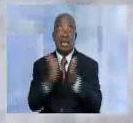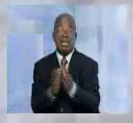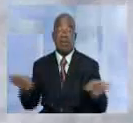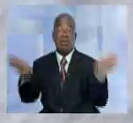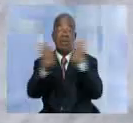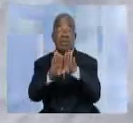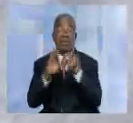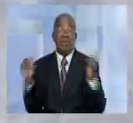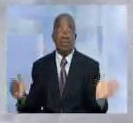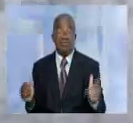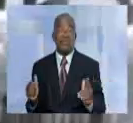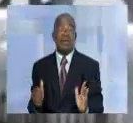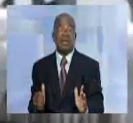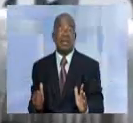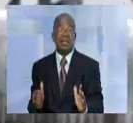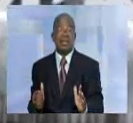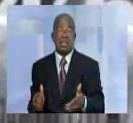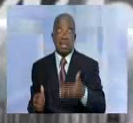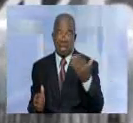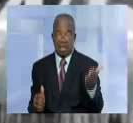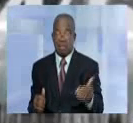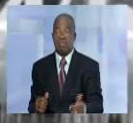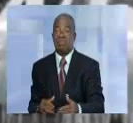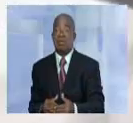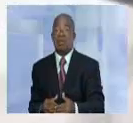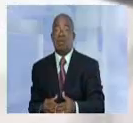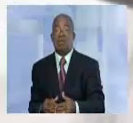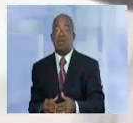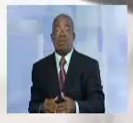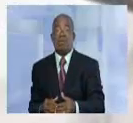Dans l'Illinois, l'état d'urgence a été déclaré.